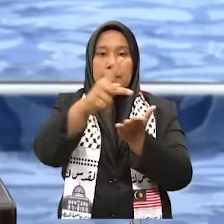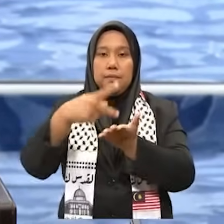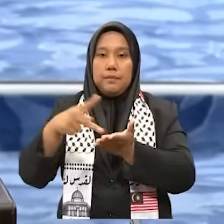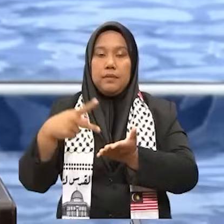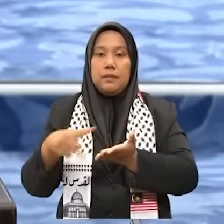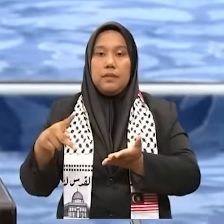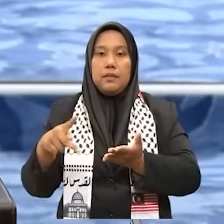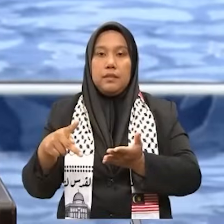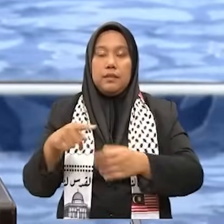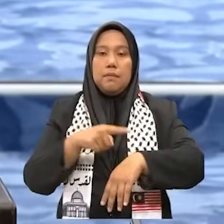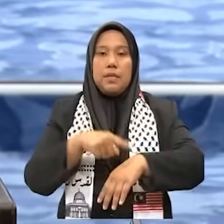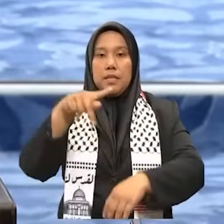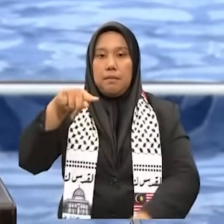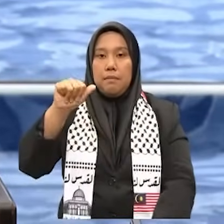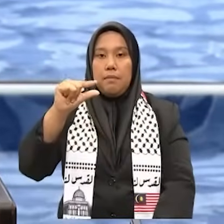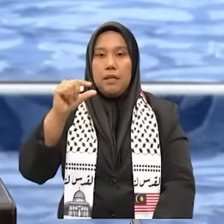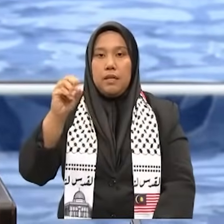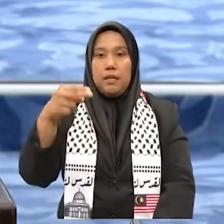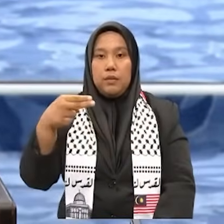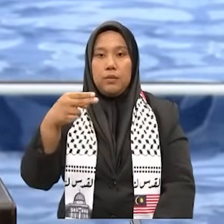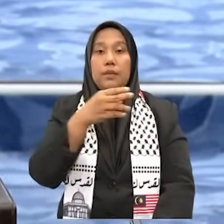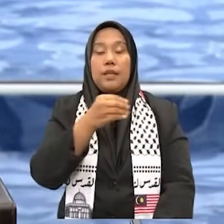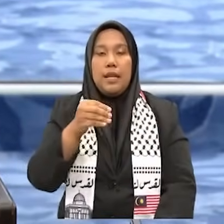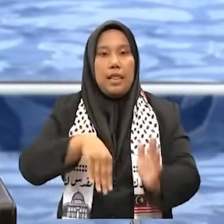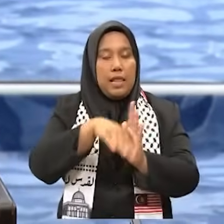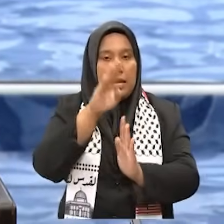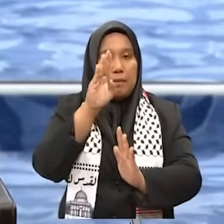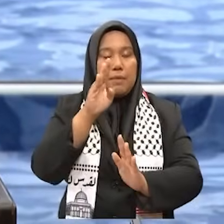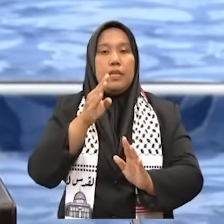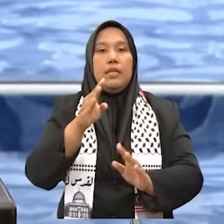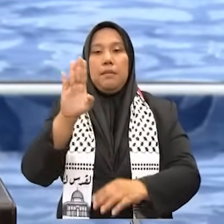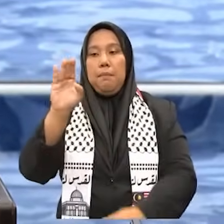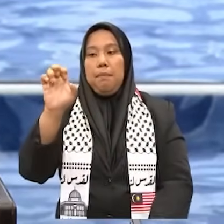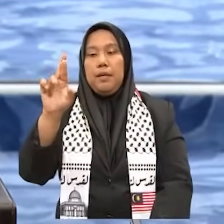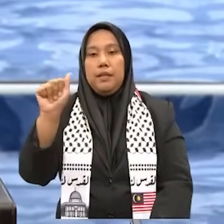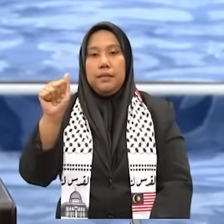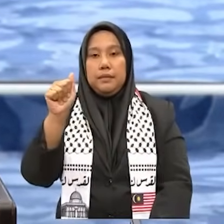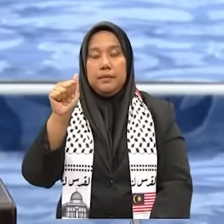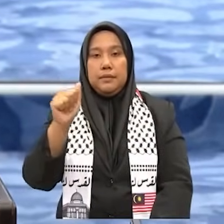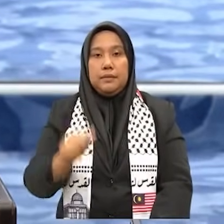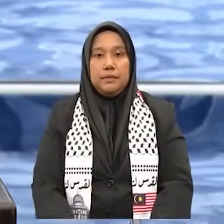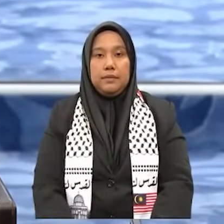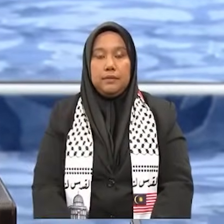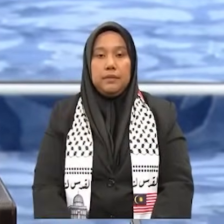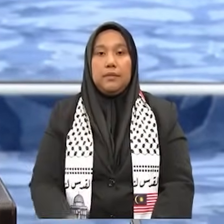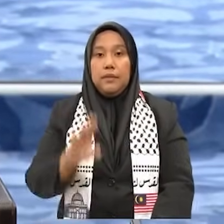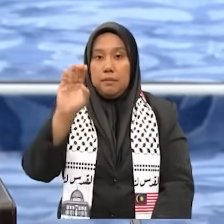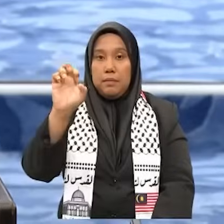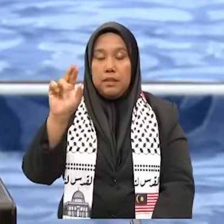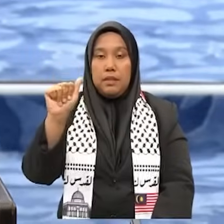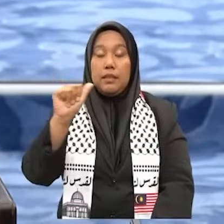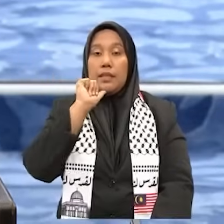paguh dan selebihnya oleh BRA. Tapi BRA tidak belanja setinggi itu